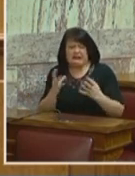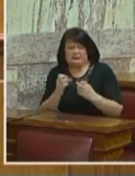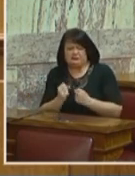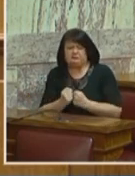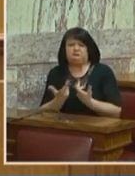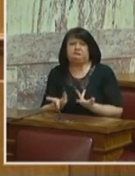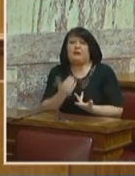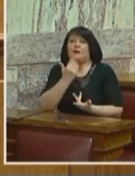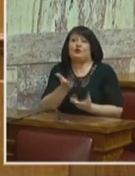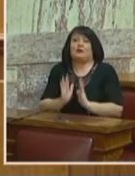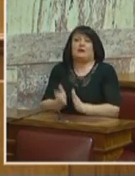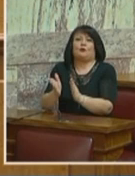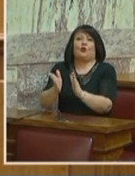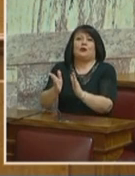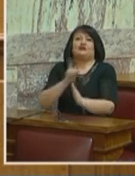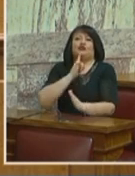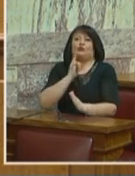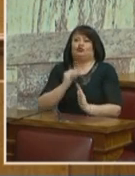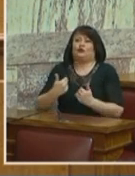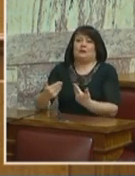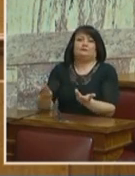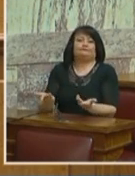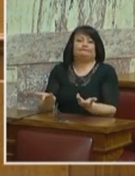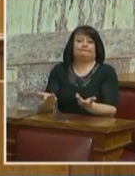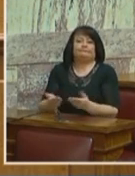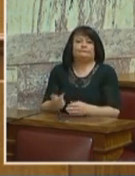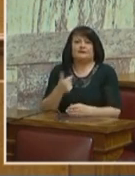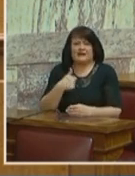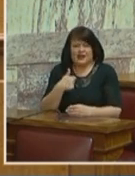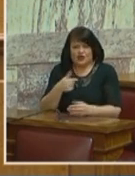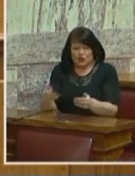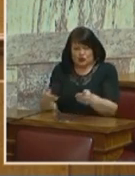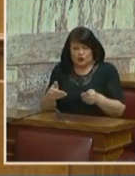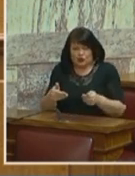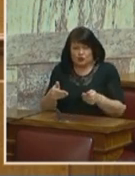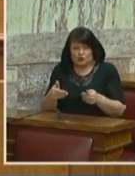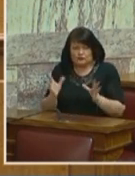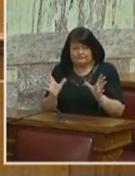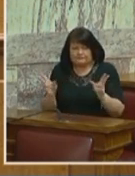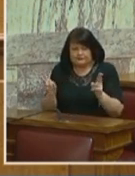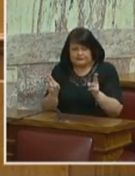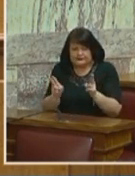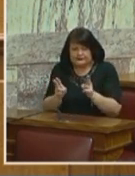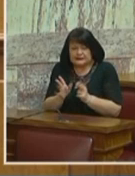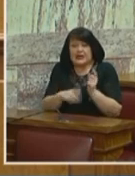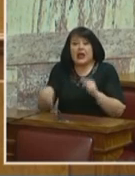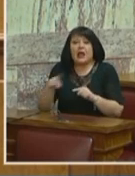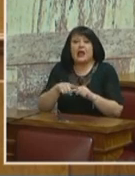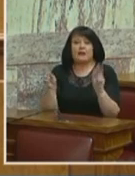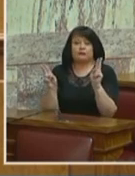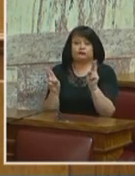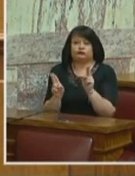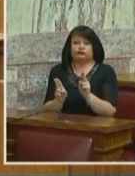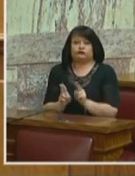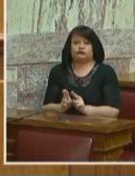εποχή. Και δεν συμβιβάζομαι με μια Ελλάδα που μικραίνει και μαζί της αισθάνεται